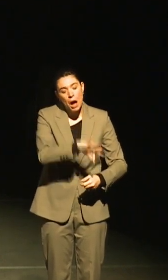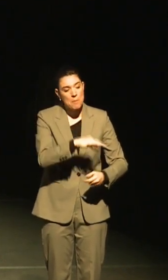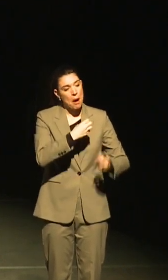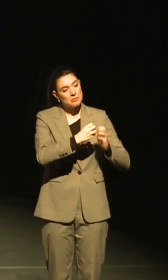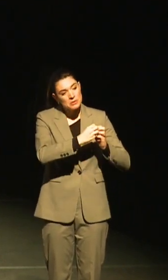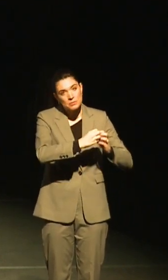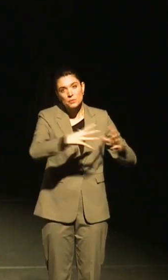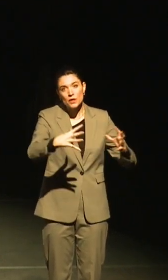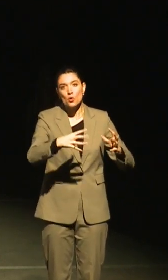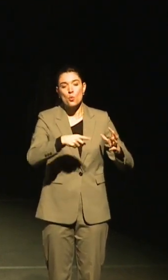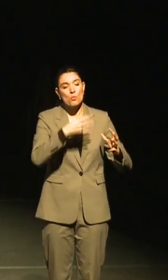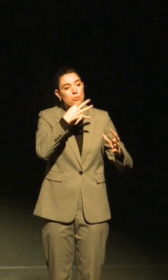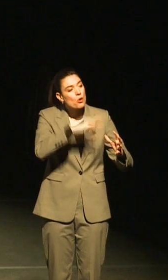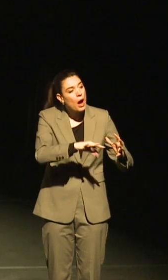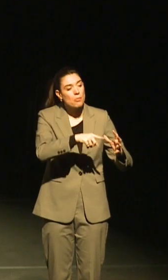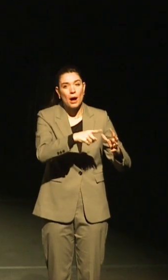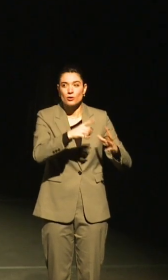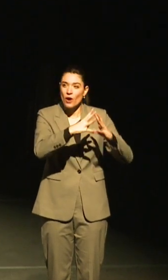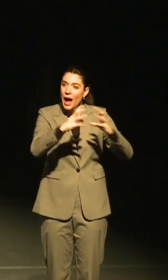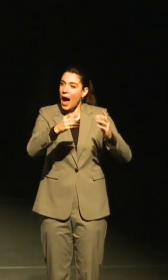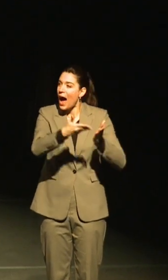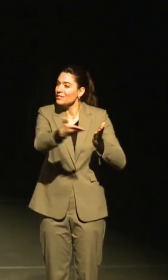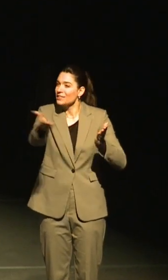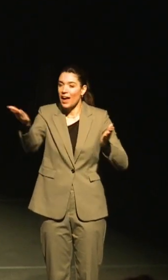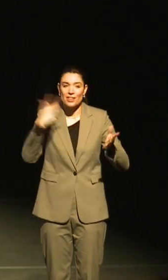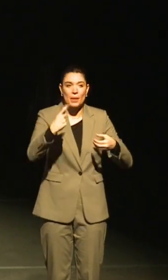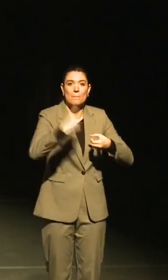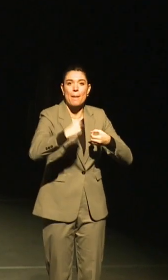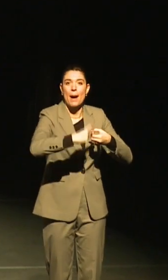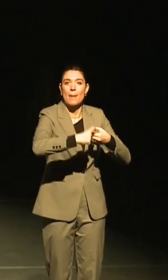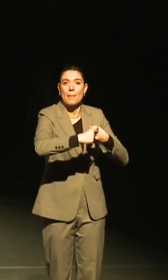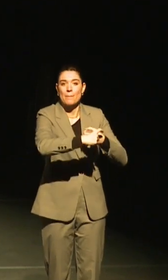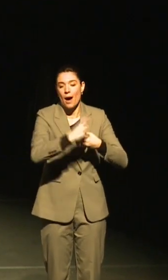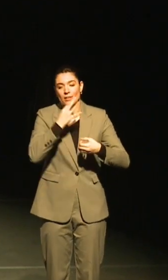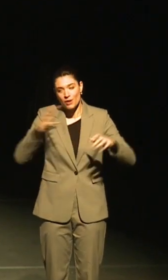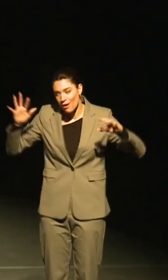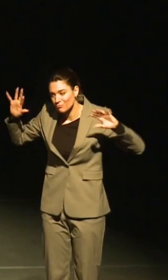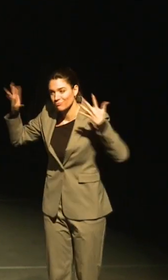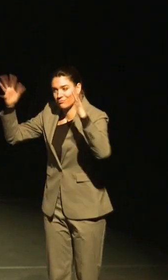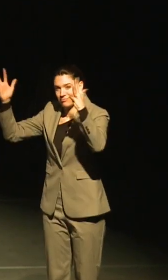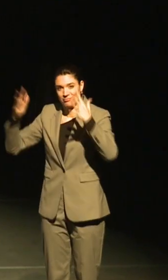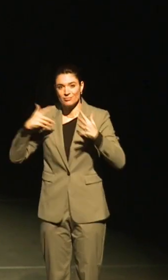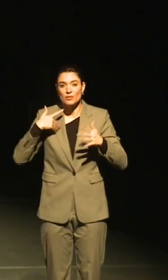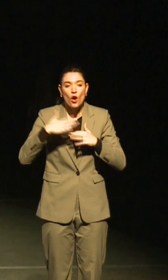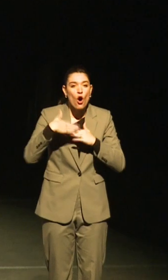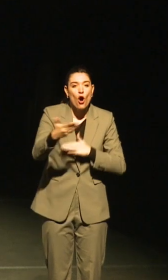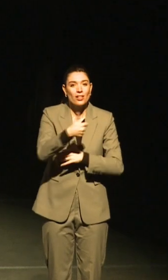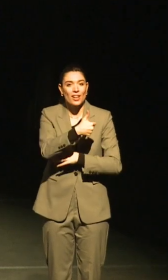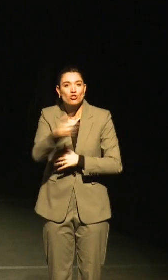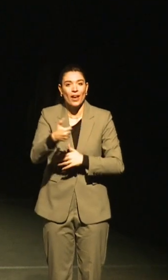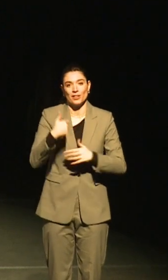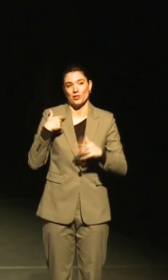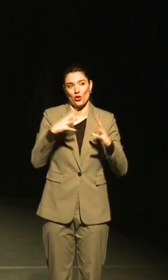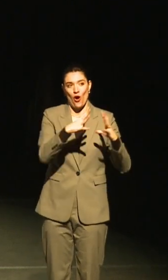rapporti con tantissime aziende E infatti se sono diventate più di 100 vuol dire il merito